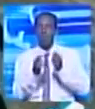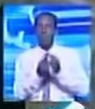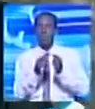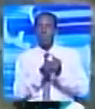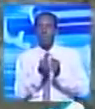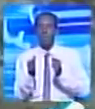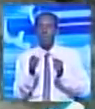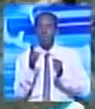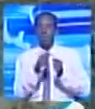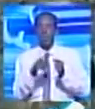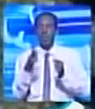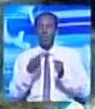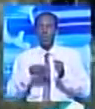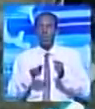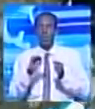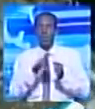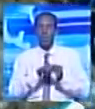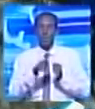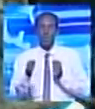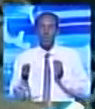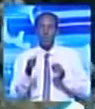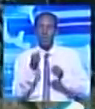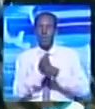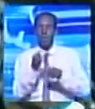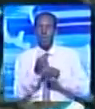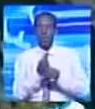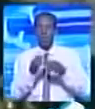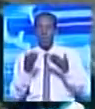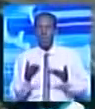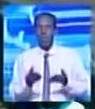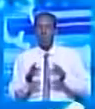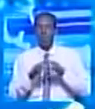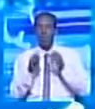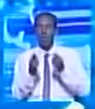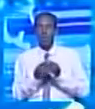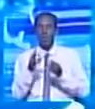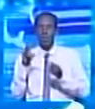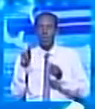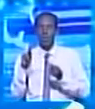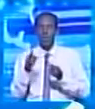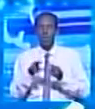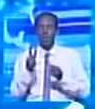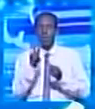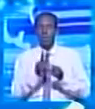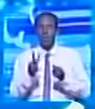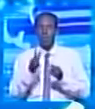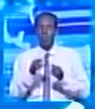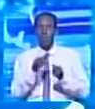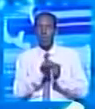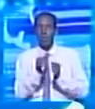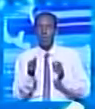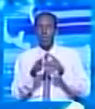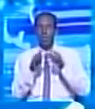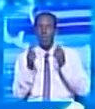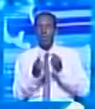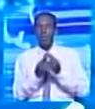d'autant de ces plages. Cette vaste opération s'est déroulée en présence de la maire de la ville de Djibouti, Fatma Awale, et des agents